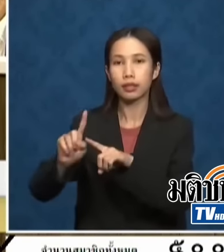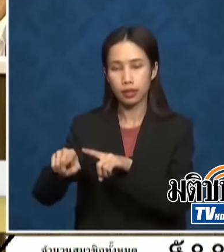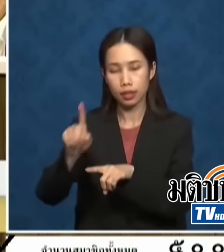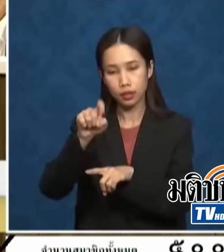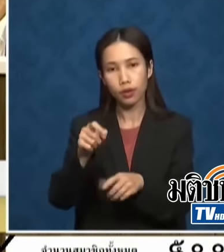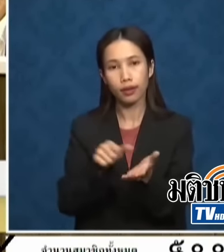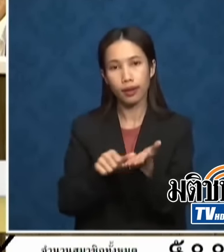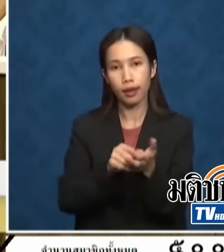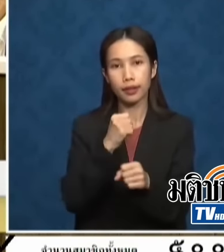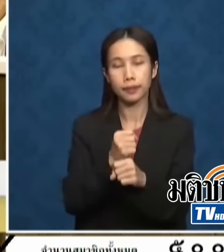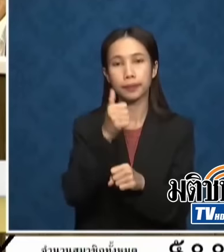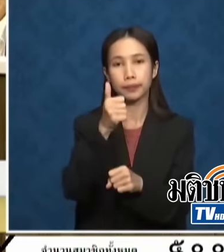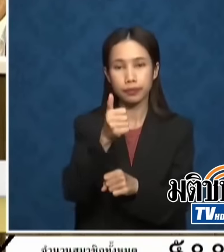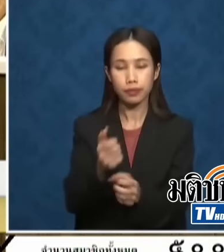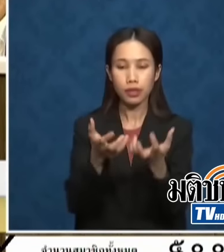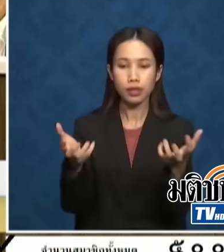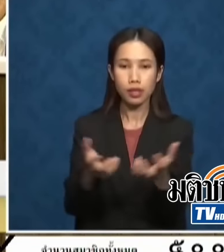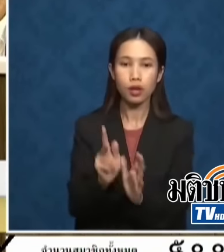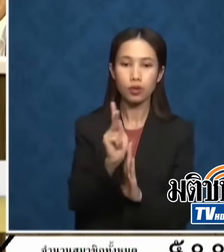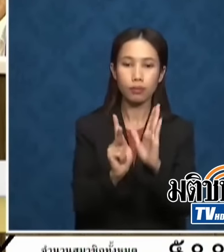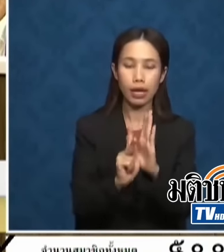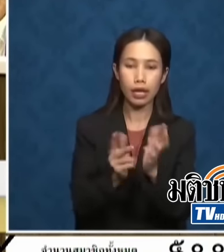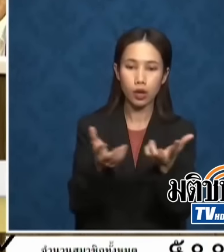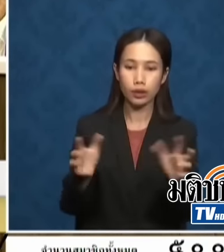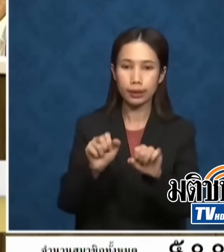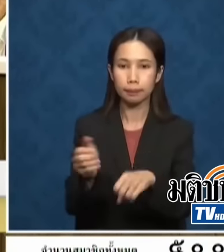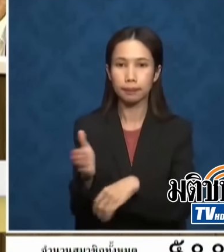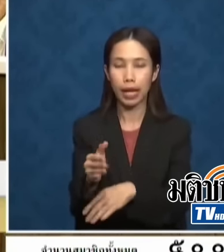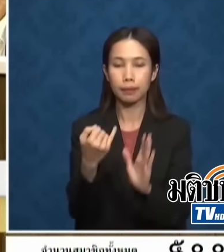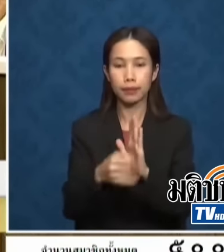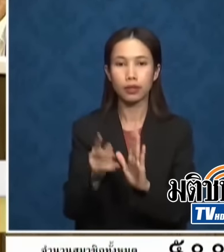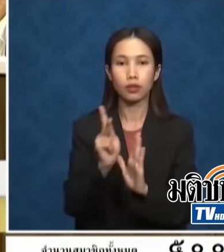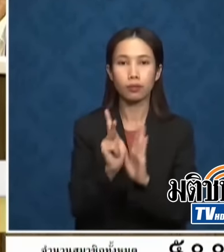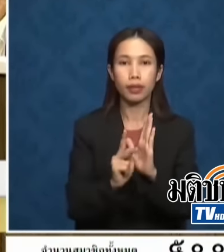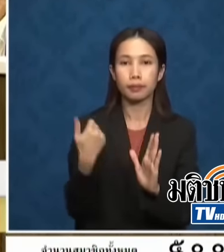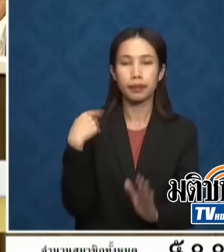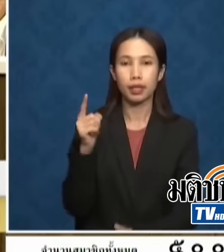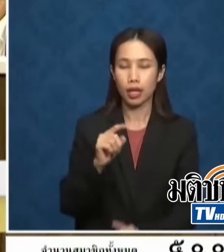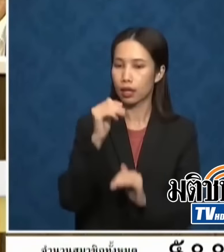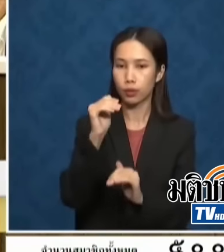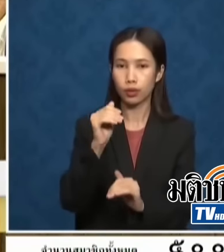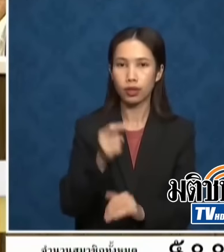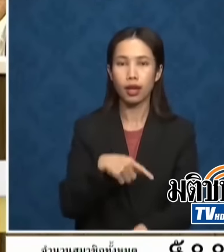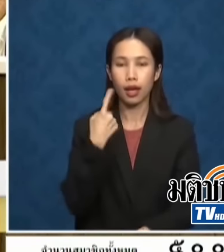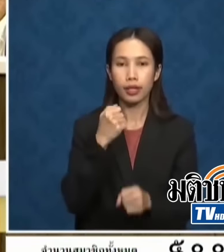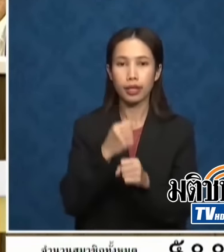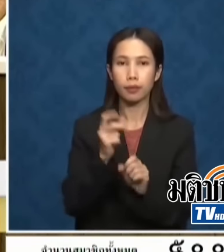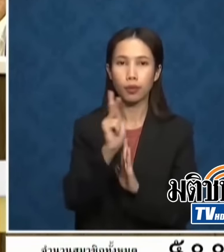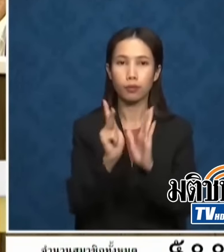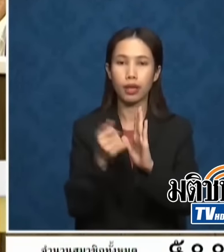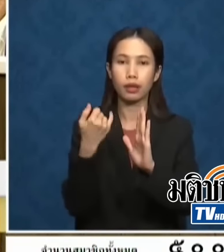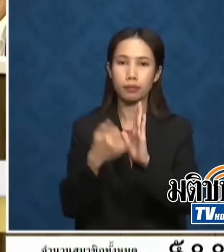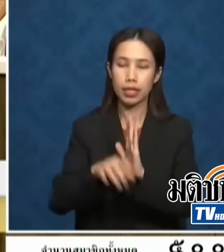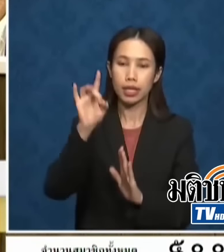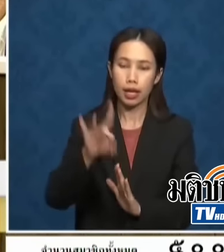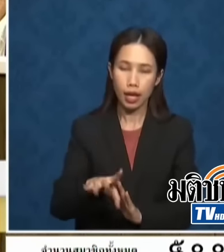งโดยให้รัฐกำหนดเครื่องมือต้องห้ามที่ผิดกฎหมายให้ชัดเจนแก้ไขเพิ่มเติมเรื่องการฝ่าฝืนกฎหมายอย่างร้ายแร